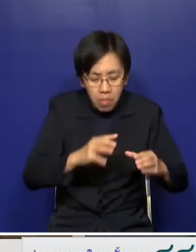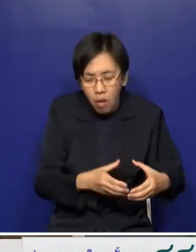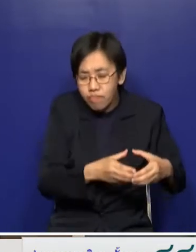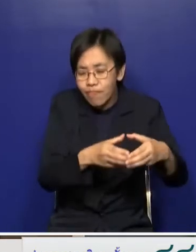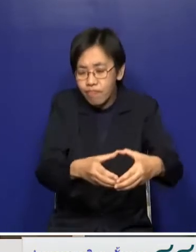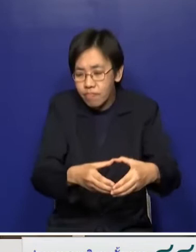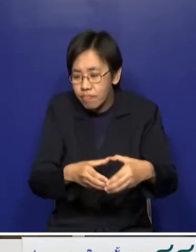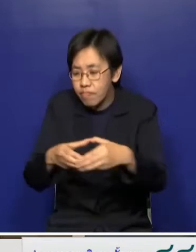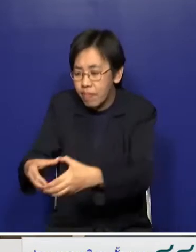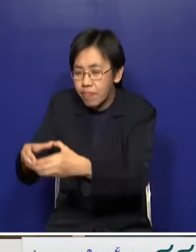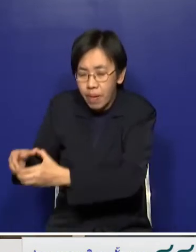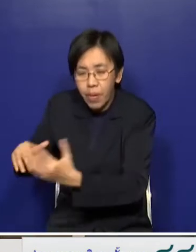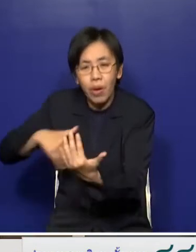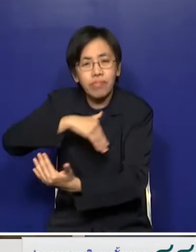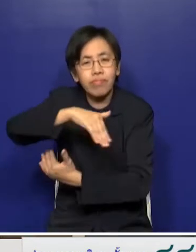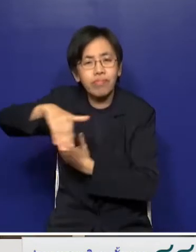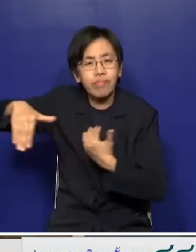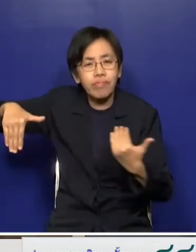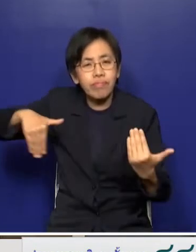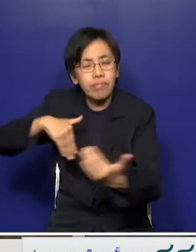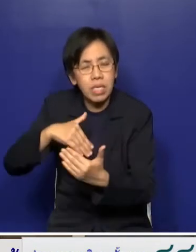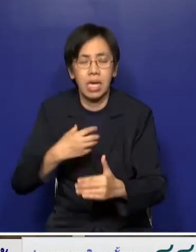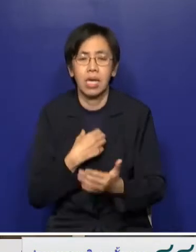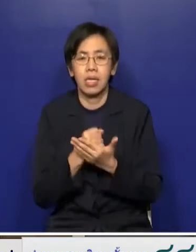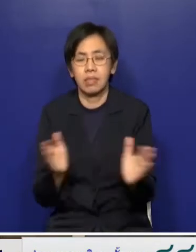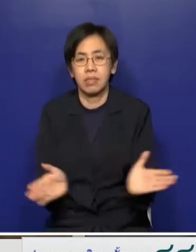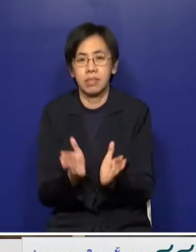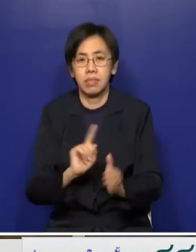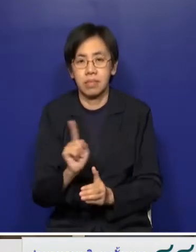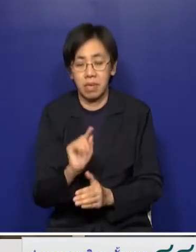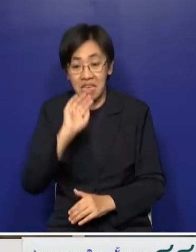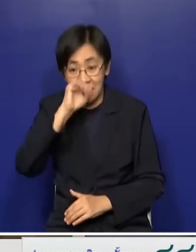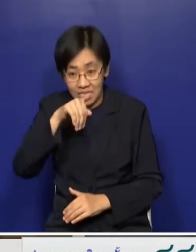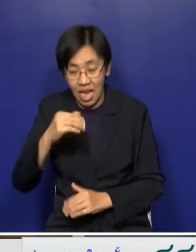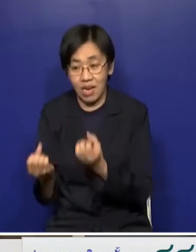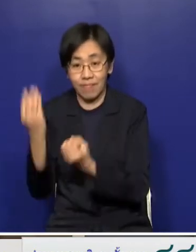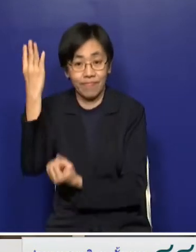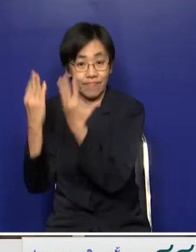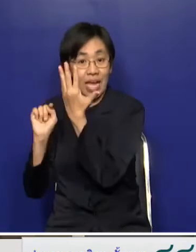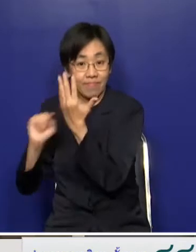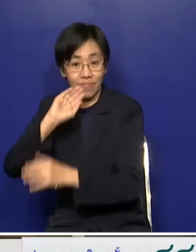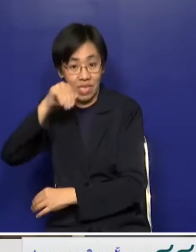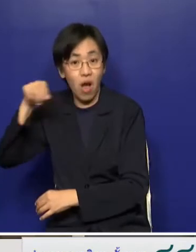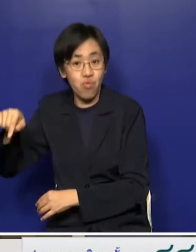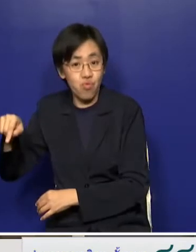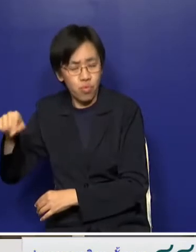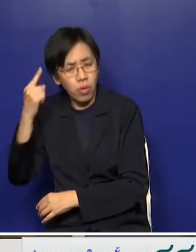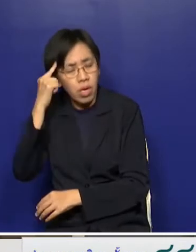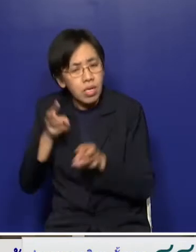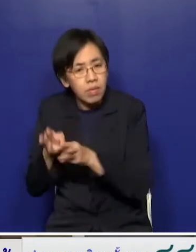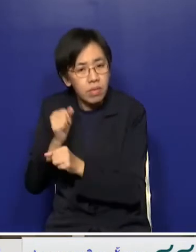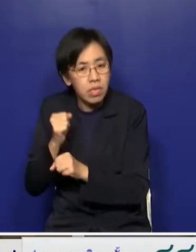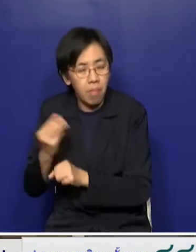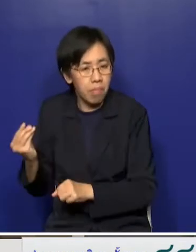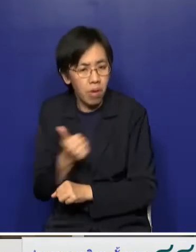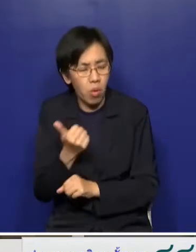พื่อที่ถ้าเราจะต้องป้องกันหรือช่วยผลักดันช้างที่ออกมาจากเขตอนุรักษ์พันธุ์สัตว์ป่าเนี่ยเราจะสามารถทำได้อย่างทันท่วงที